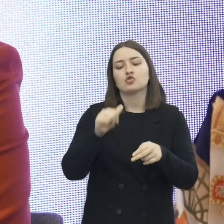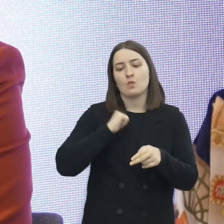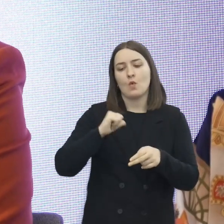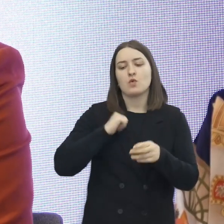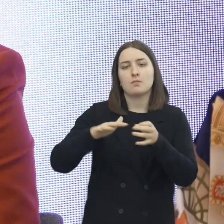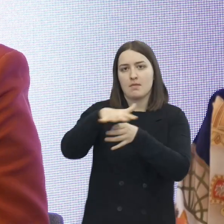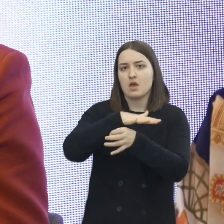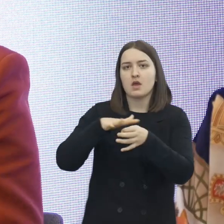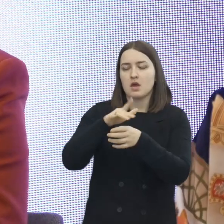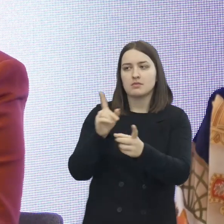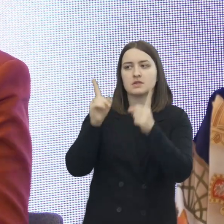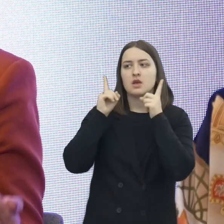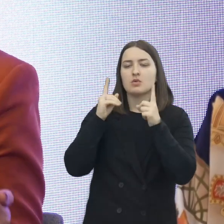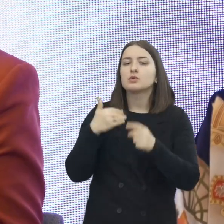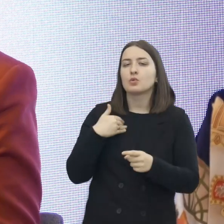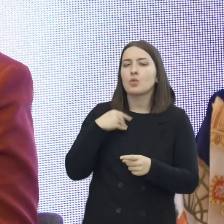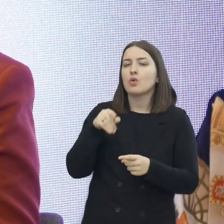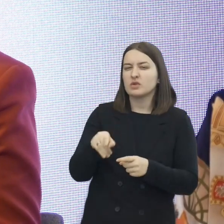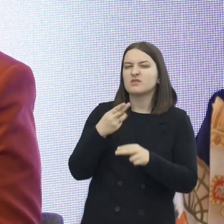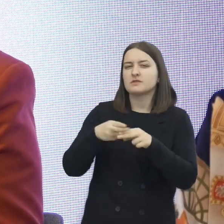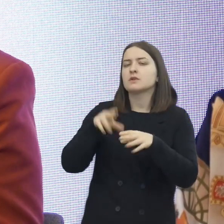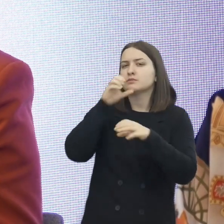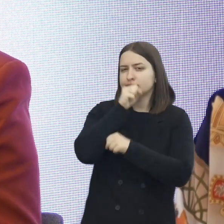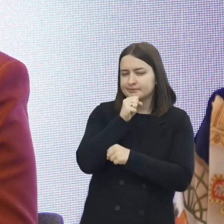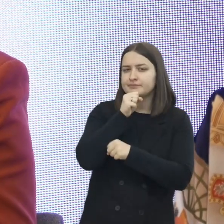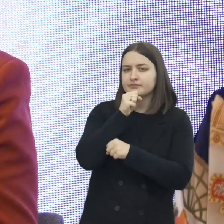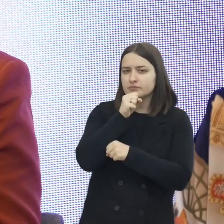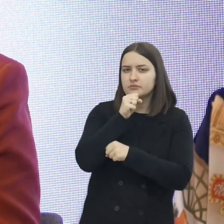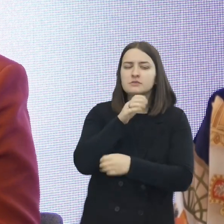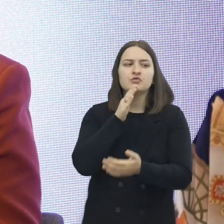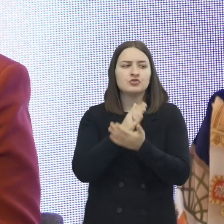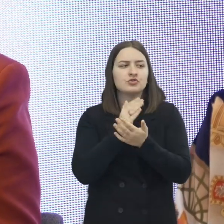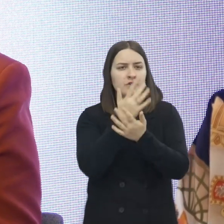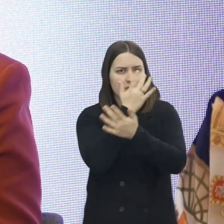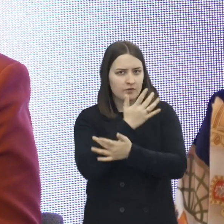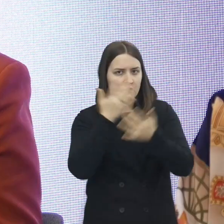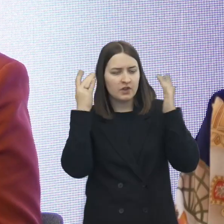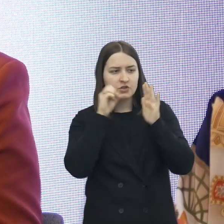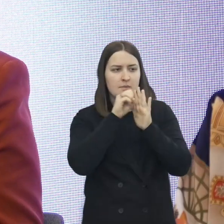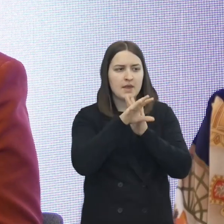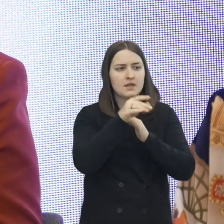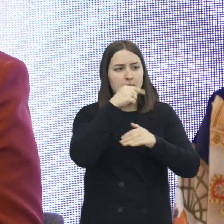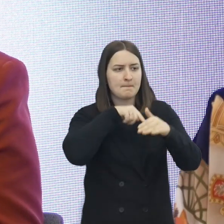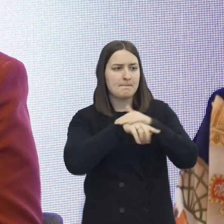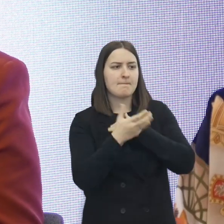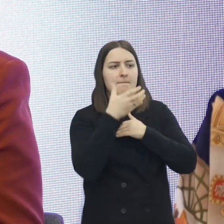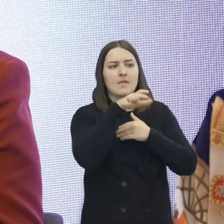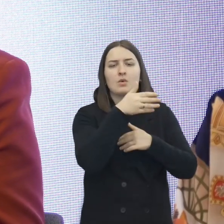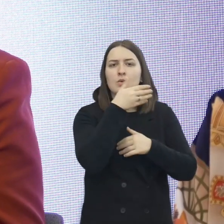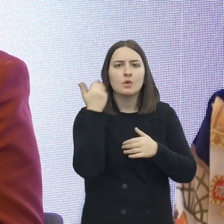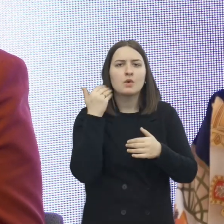ir dėl to, kas vyksta viešoje erdvėje. Kai kurie sprendimai nėra skelbiami, siekiant